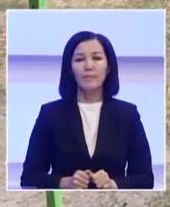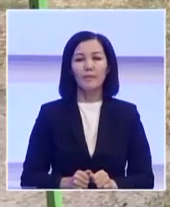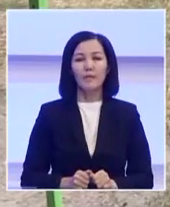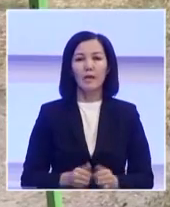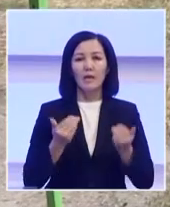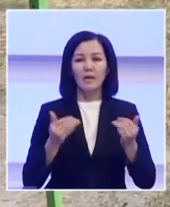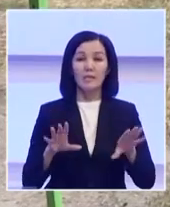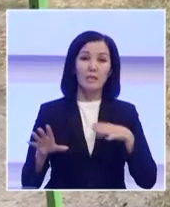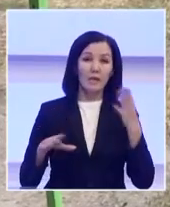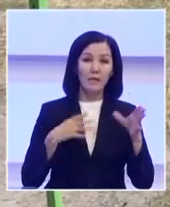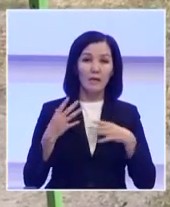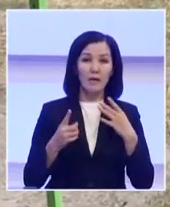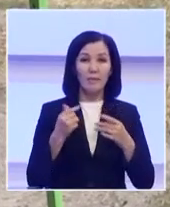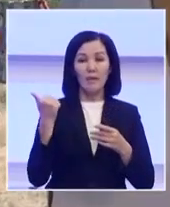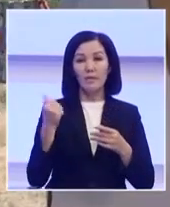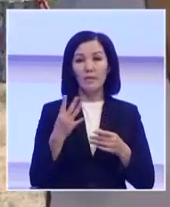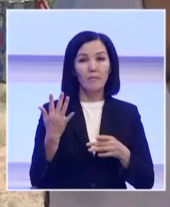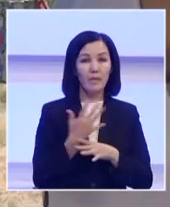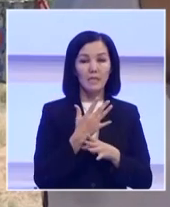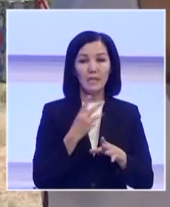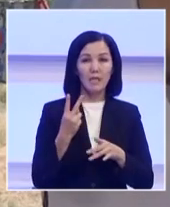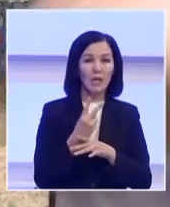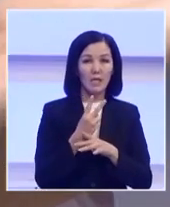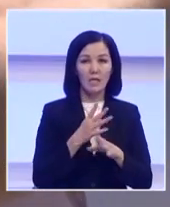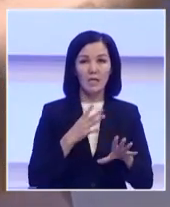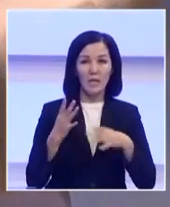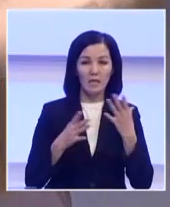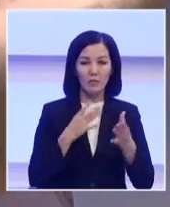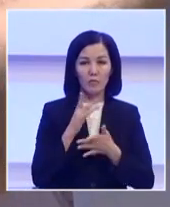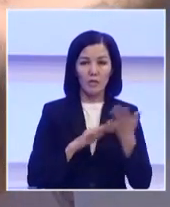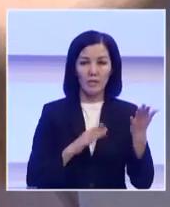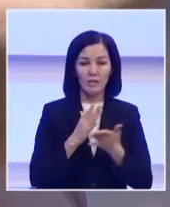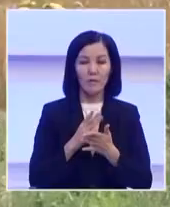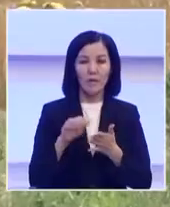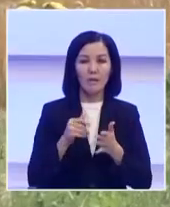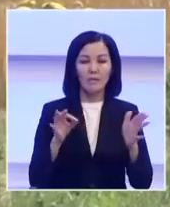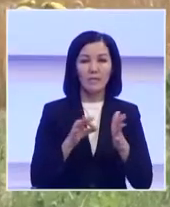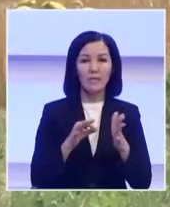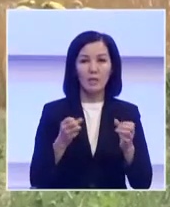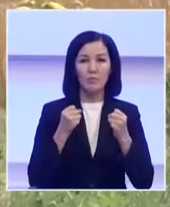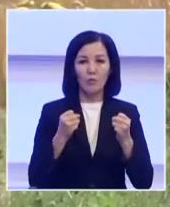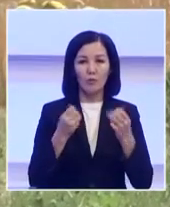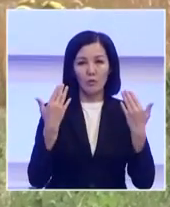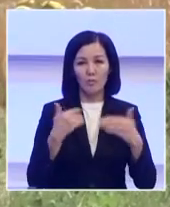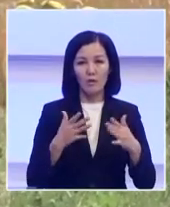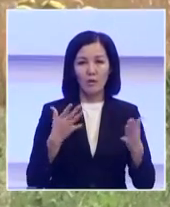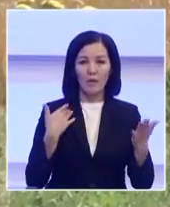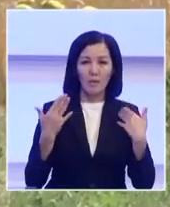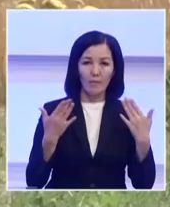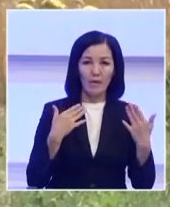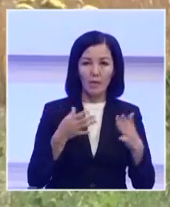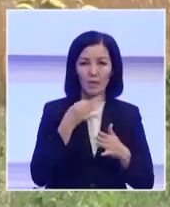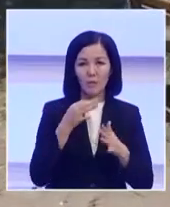қазір бабына келіп қалды. Аптасына 5 рет 2 уақыттан тынымсыз дайындалып жатыр. Басты мақсат, спорттық бабын жоғалтпай, тәжірибені